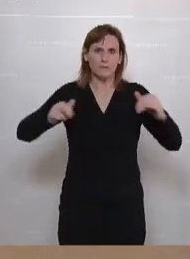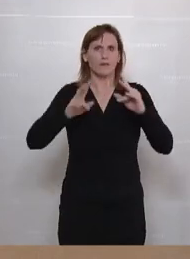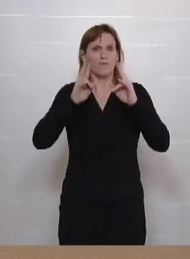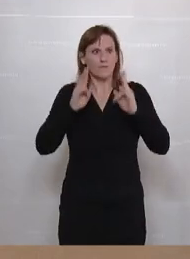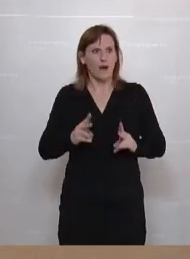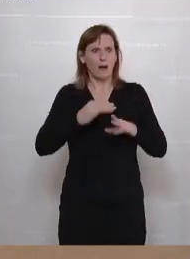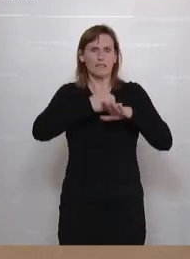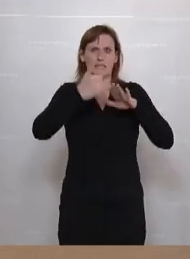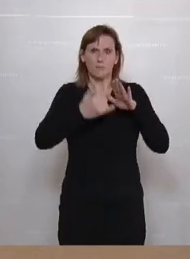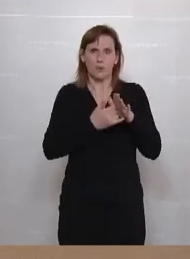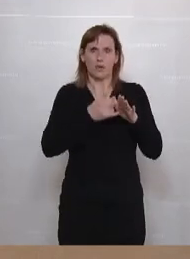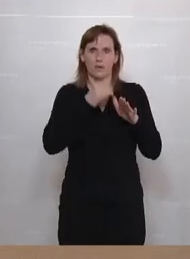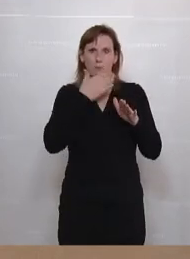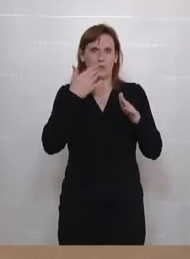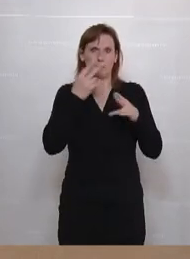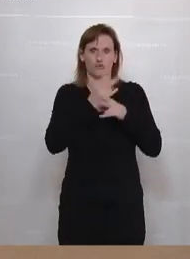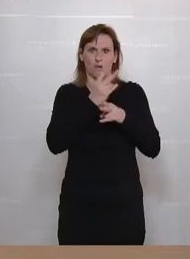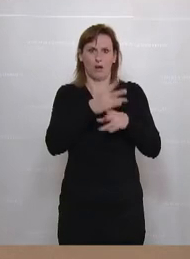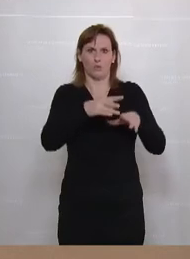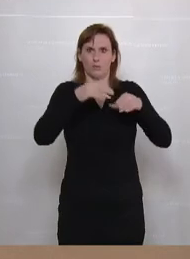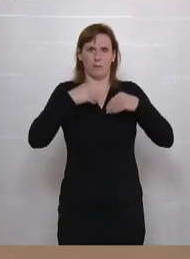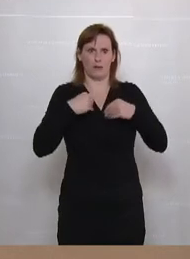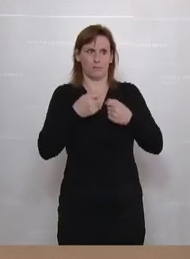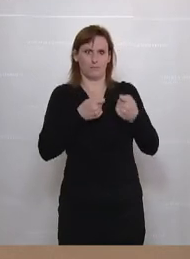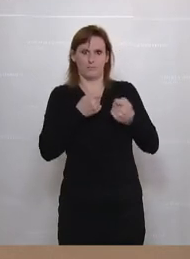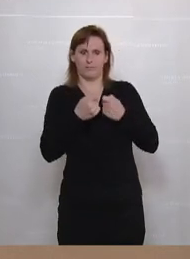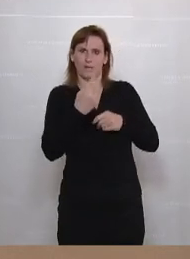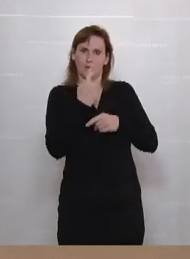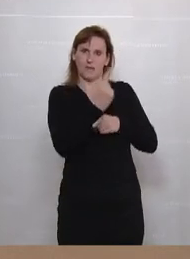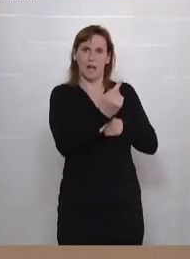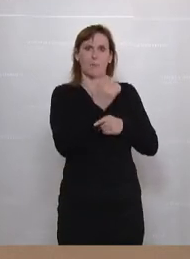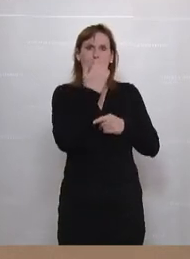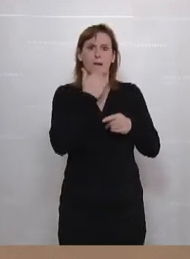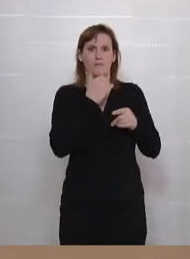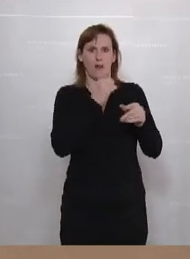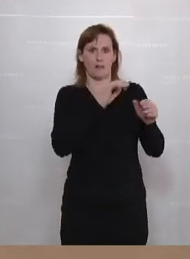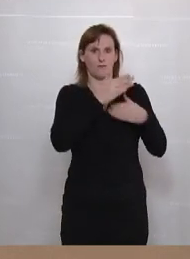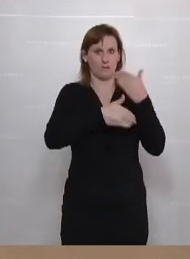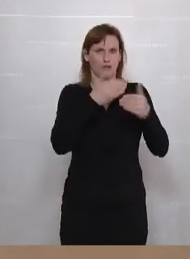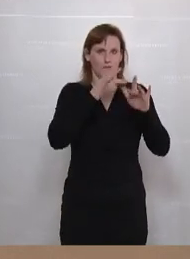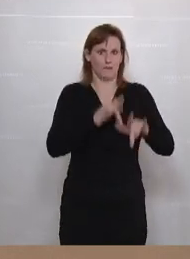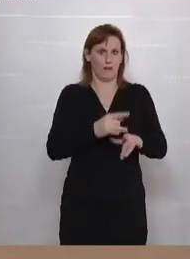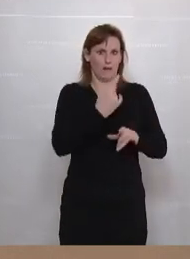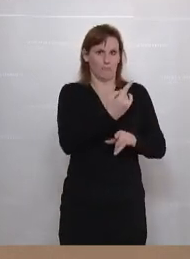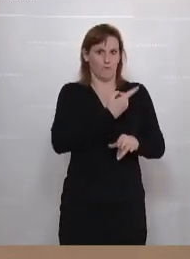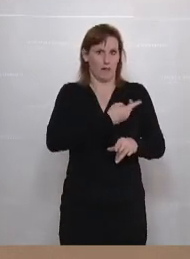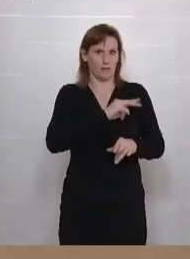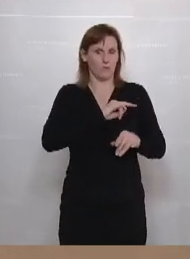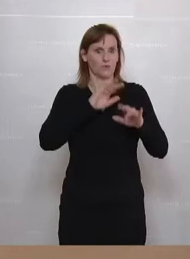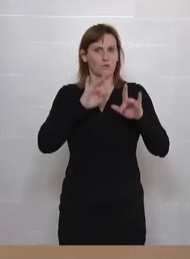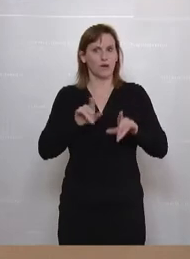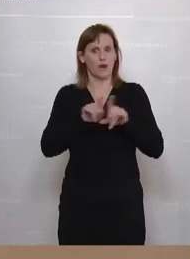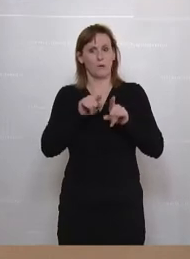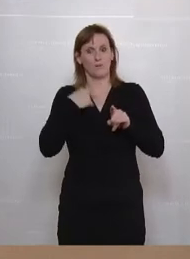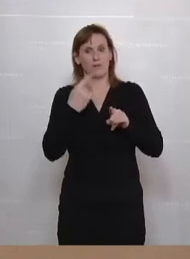Projekt, das von Unternehmen getragen wird und das wir als solches unterstützen, so wie wir auch andere